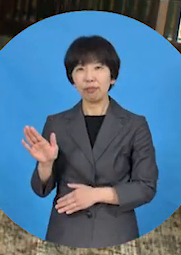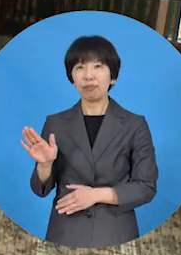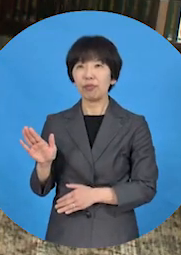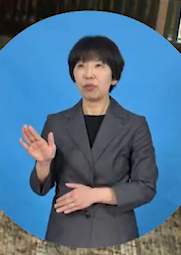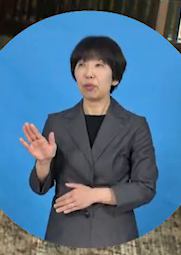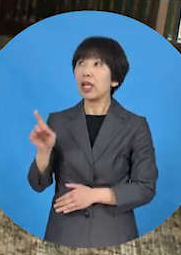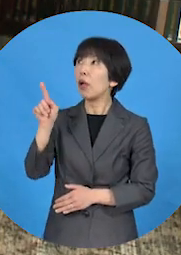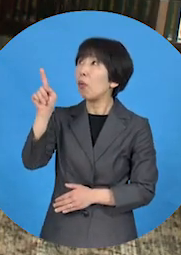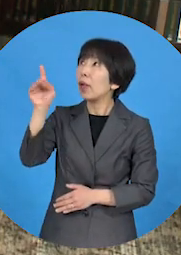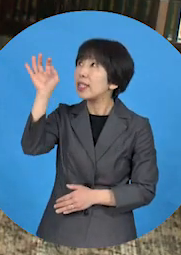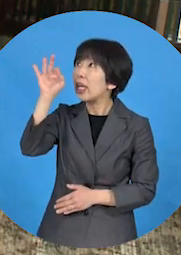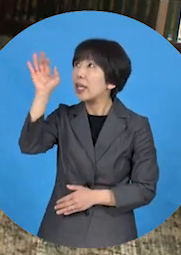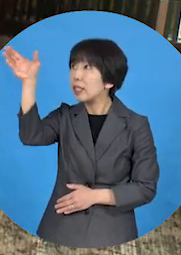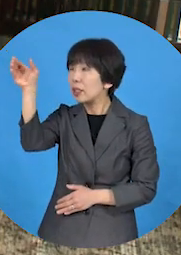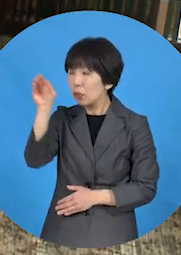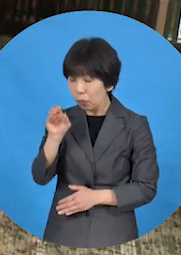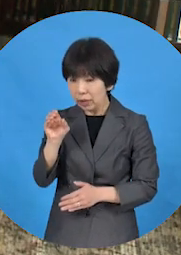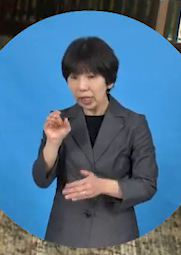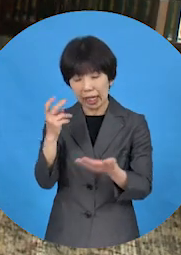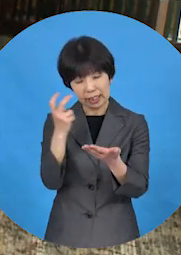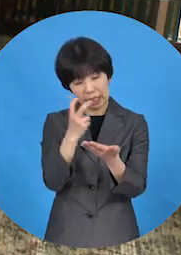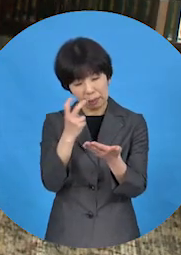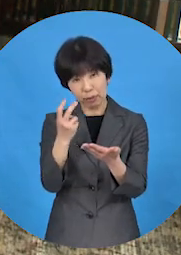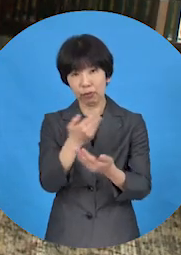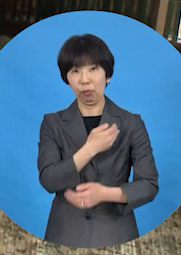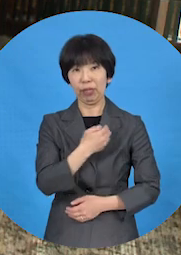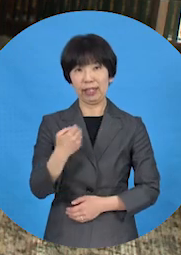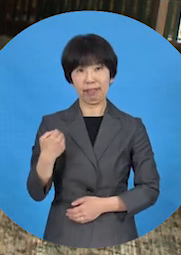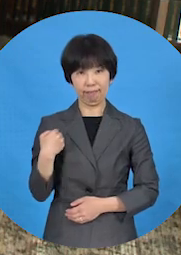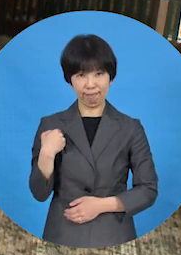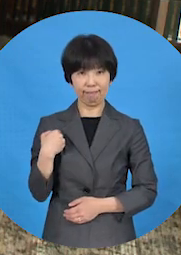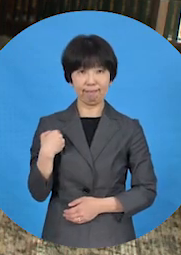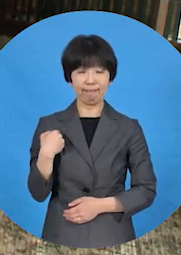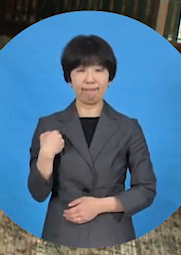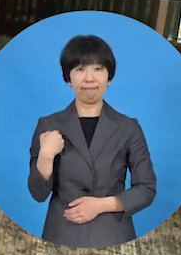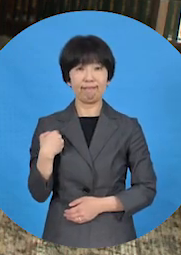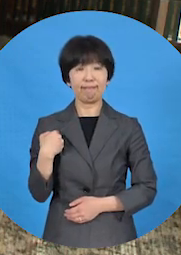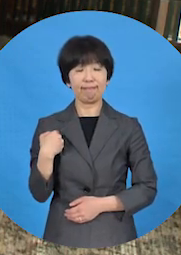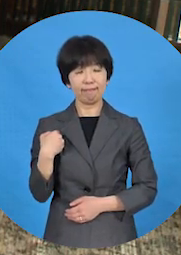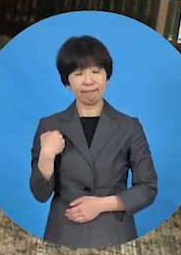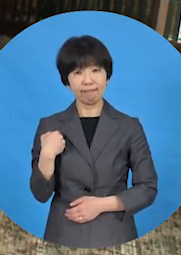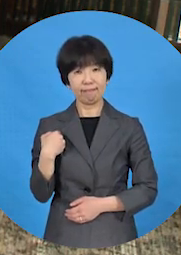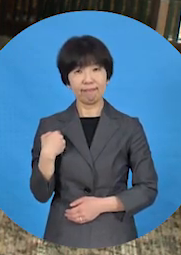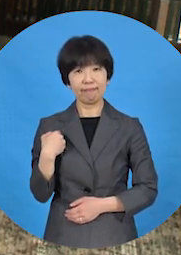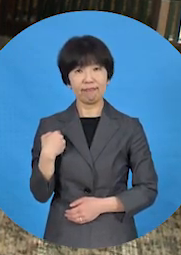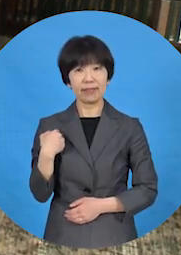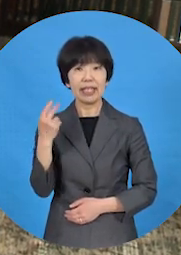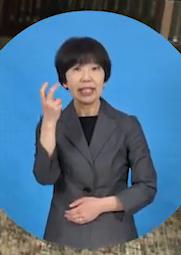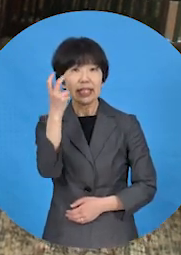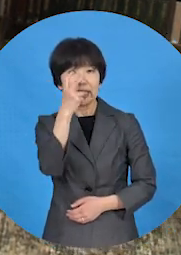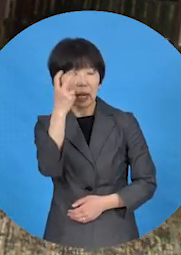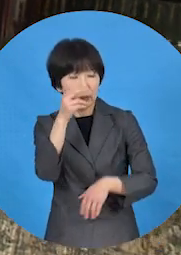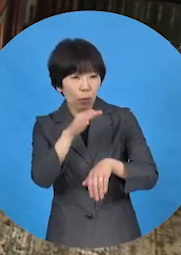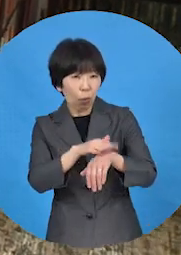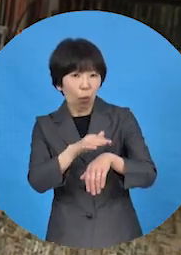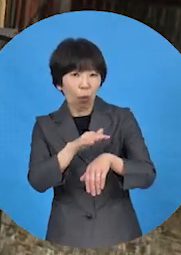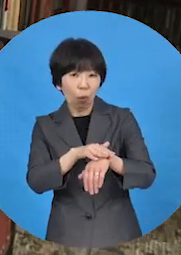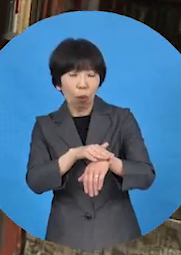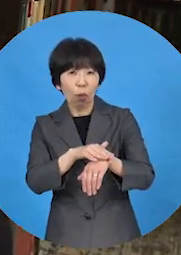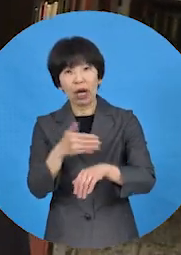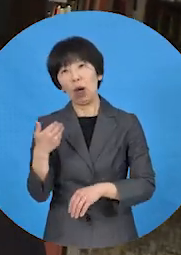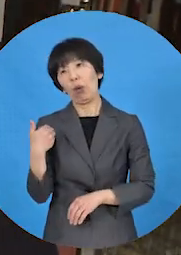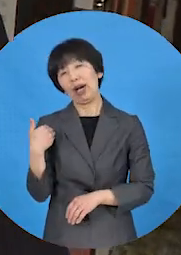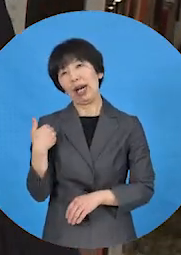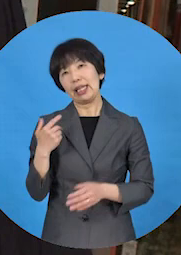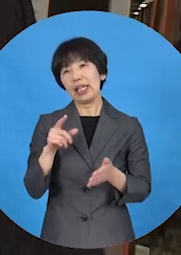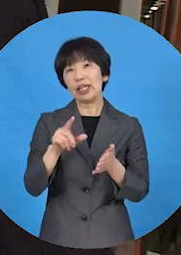するサービスとコーナーとなっています。 こういったものを調べたいんだけど、はい、どういう図書を見ればいいのかっていうのをこ